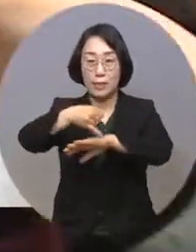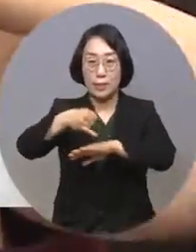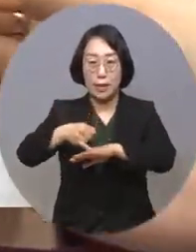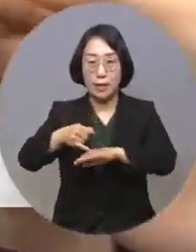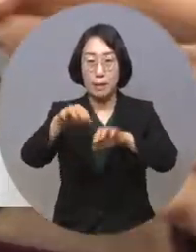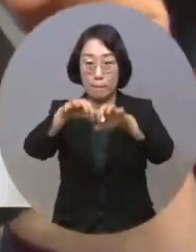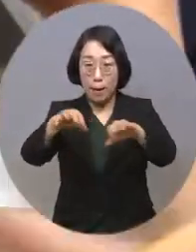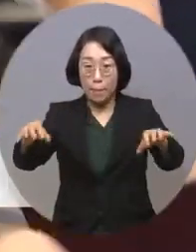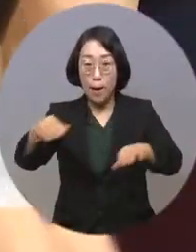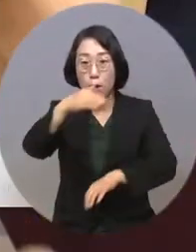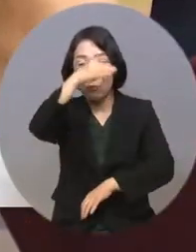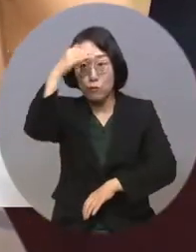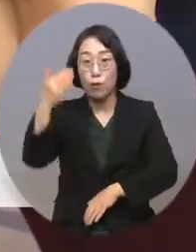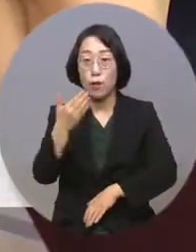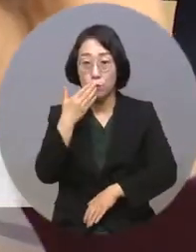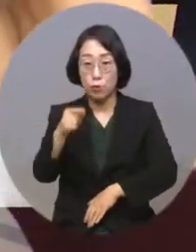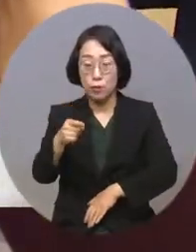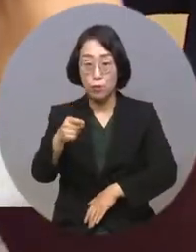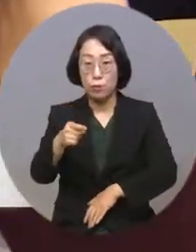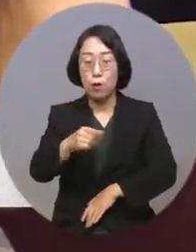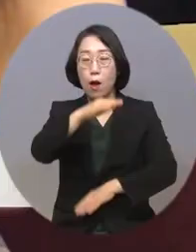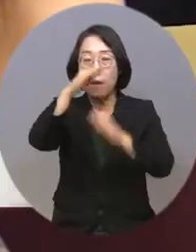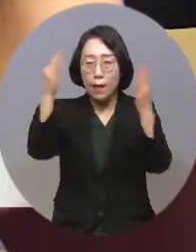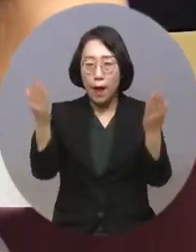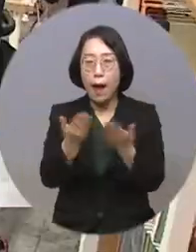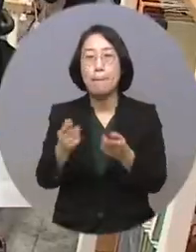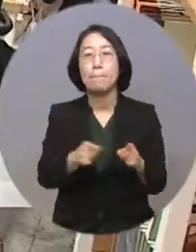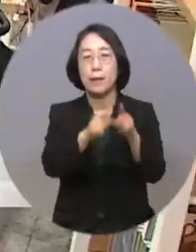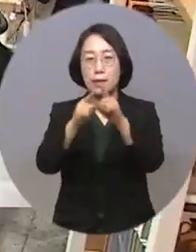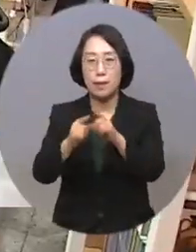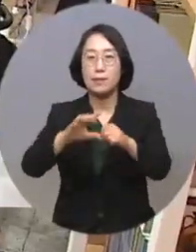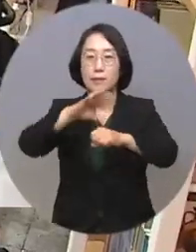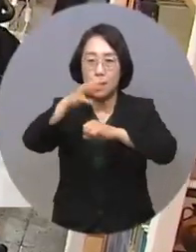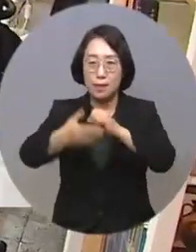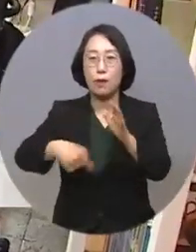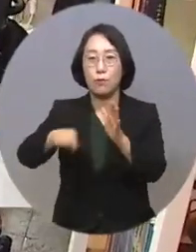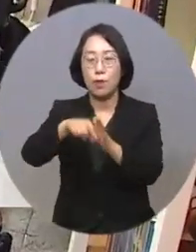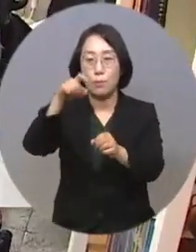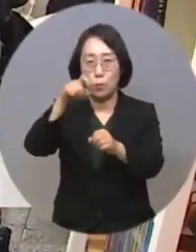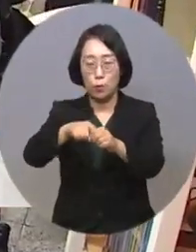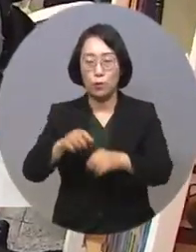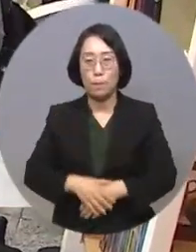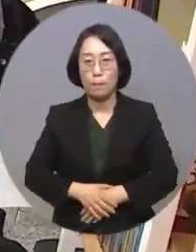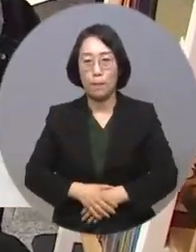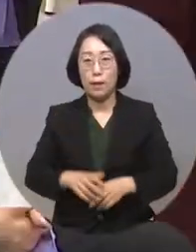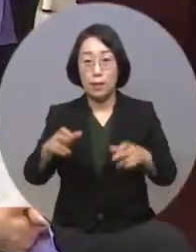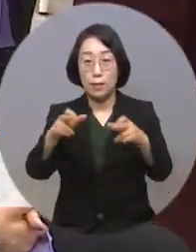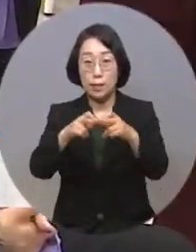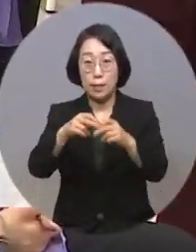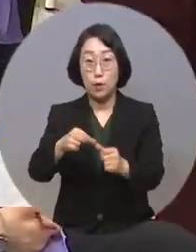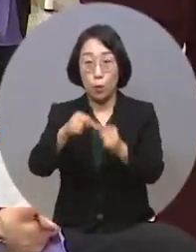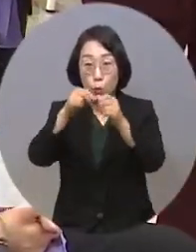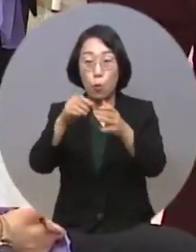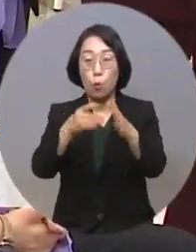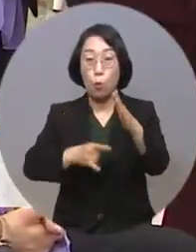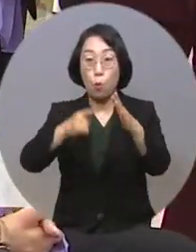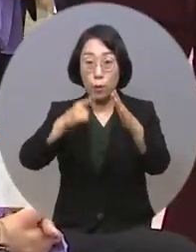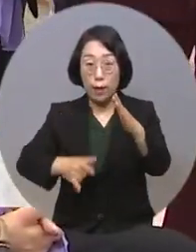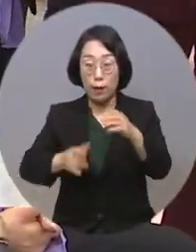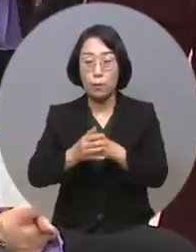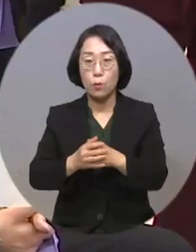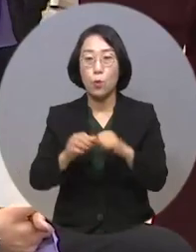세상의 가능성을 조명하기 위해 마련됐습니다. 이날 한국장애인고용공단과